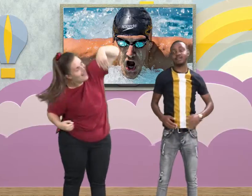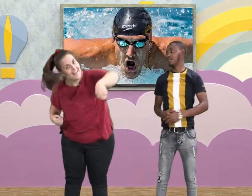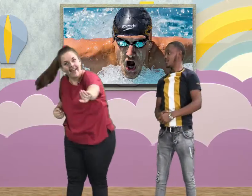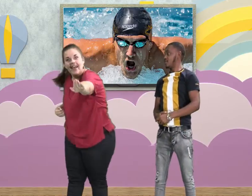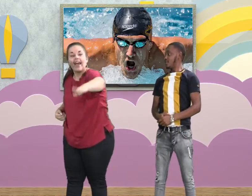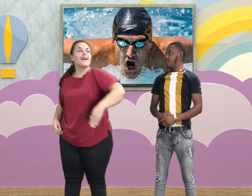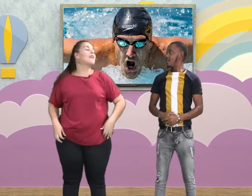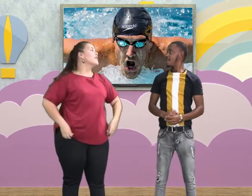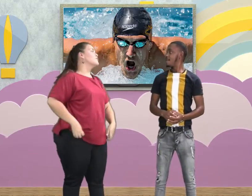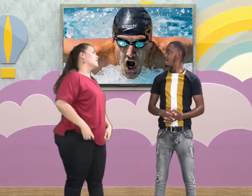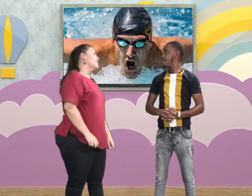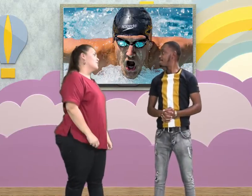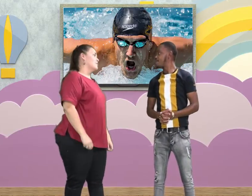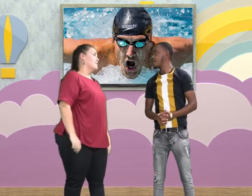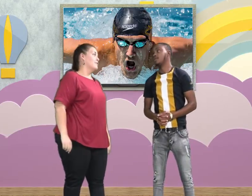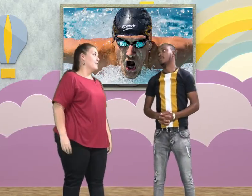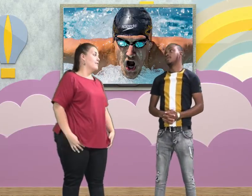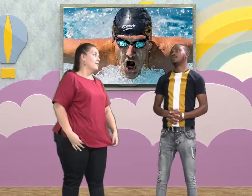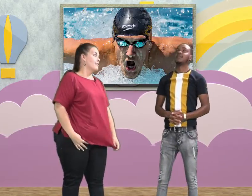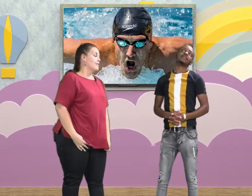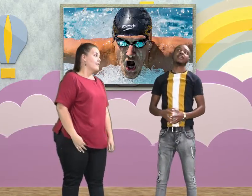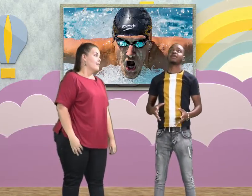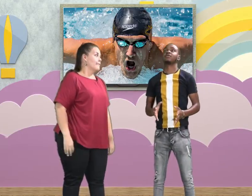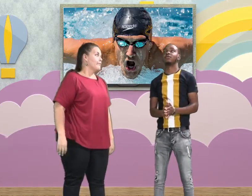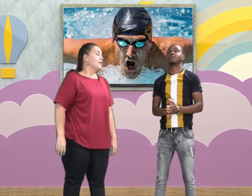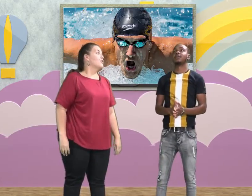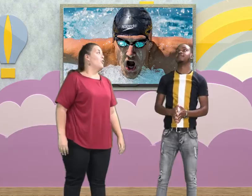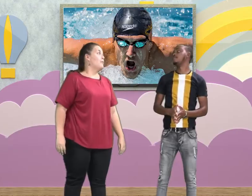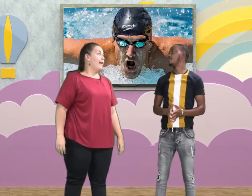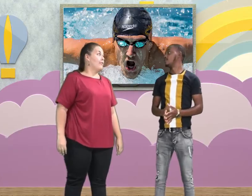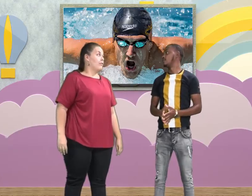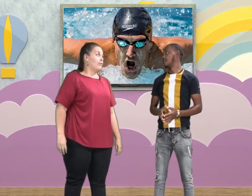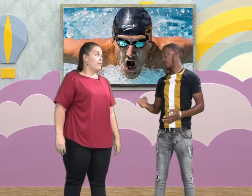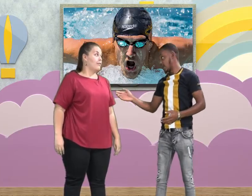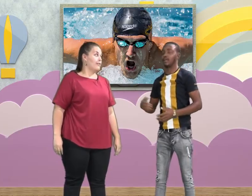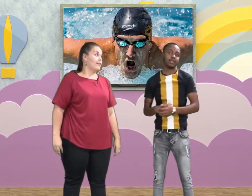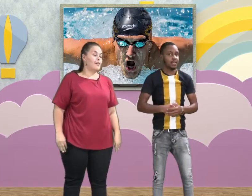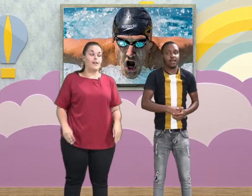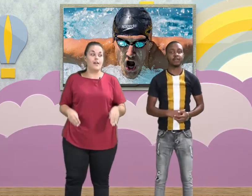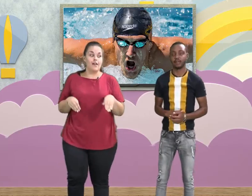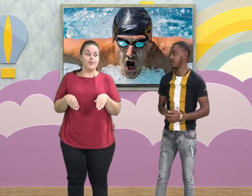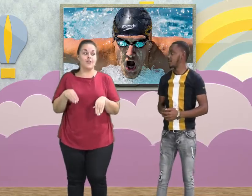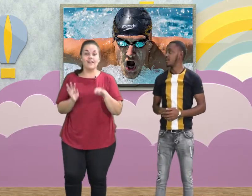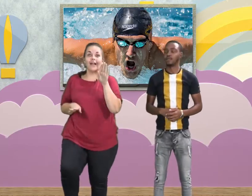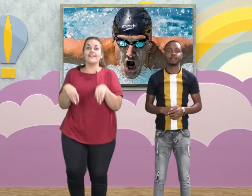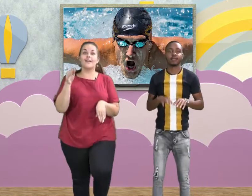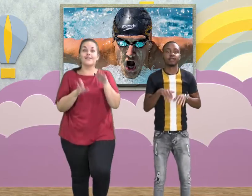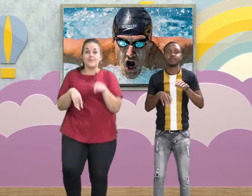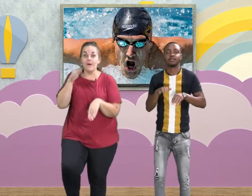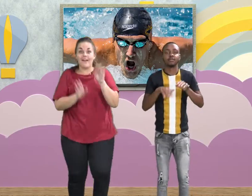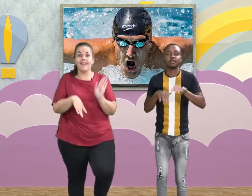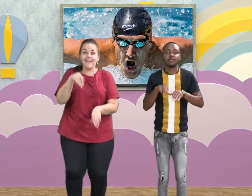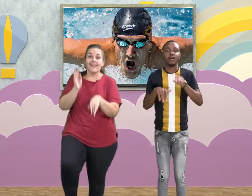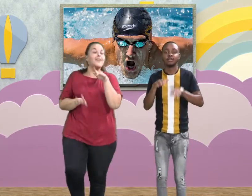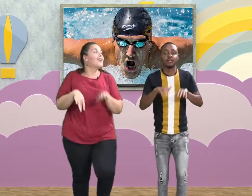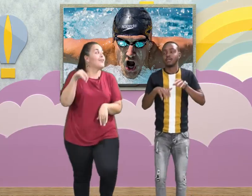5. En kan ons nog een doen? Wat dan kan ons nog doen? Die doggy paddle. Die doggy paddle, yes, definitief. So dan is dit